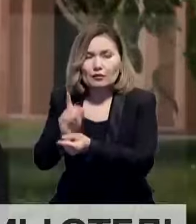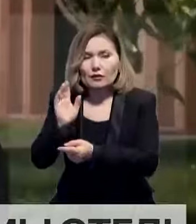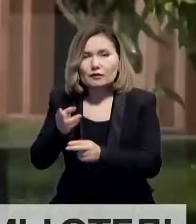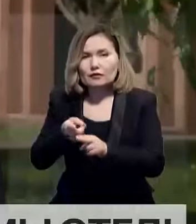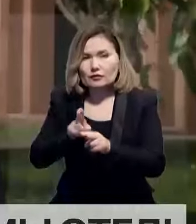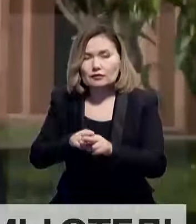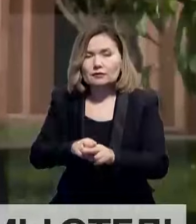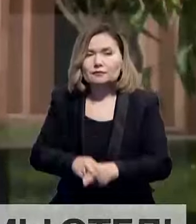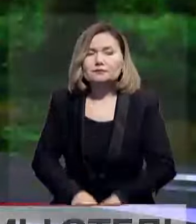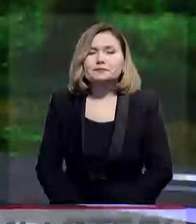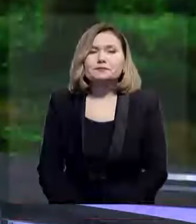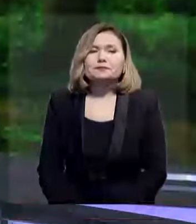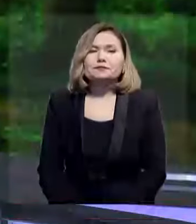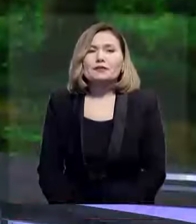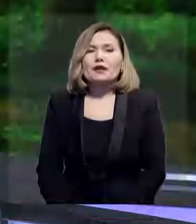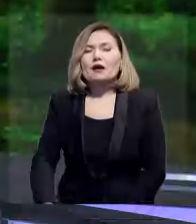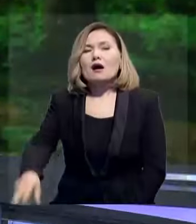форумда.